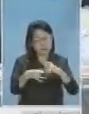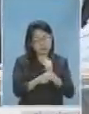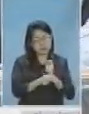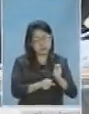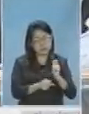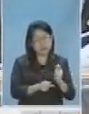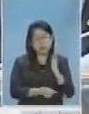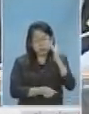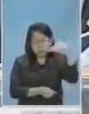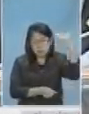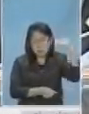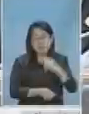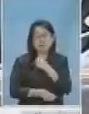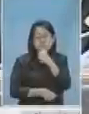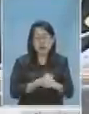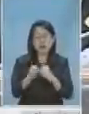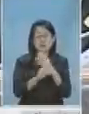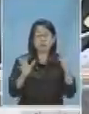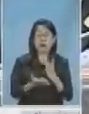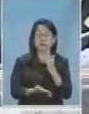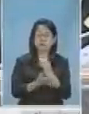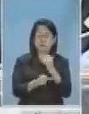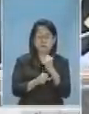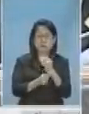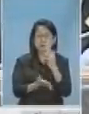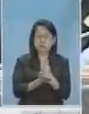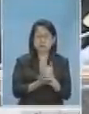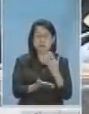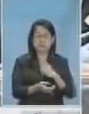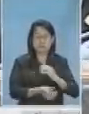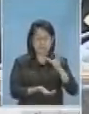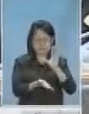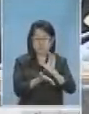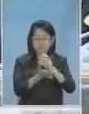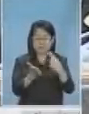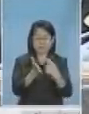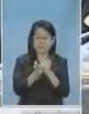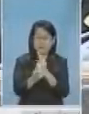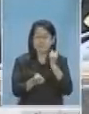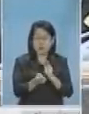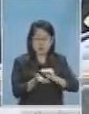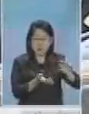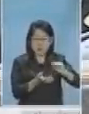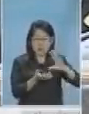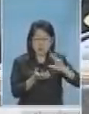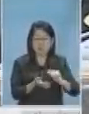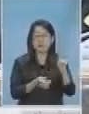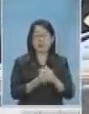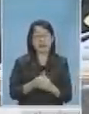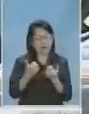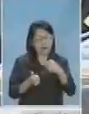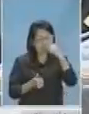แล้วและกองทุนไม่มีเงินพอใช้นะครับตรงนี้เป็นสัญญาณที่อันตรายมากนะครับเรามีเวลาเพียง20ปีเท่านั้นครับท่านประธ